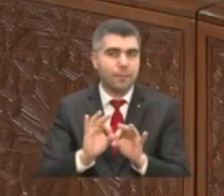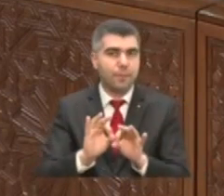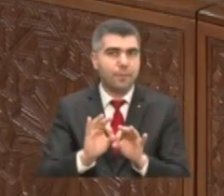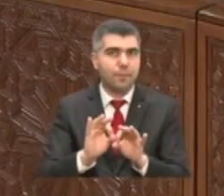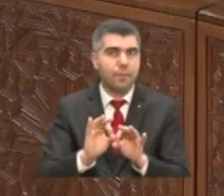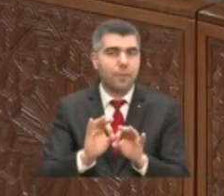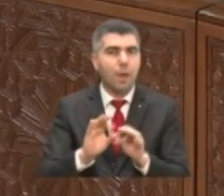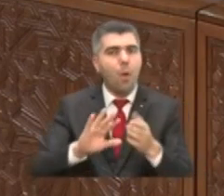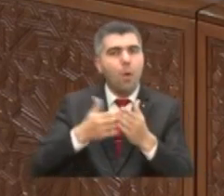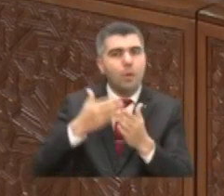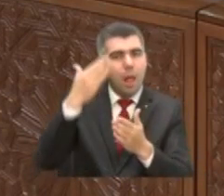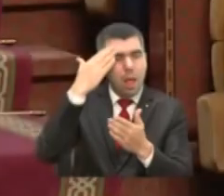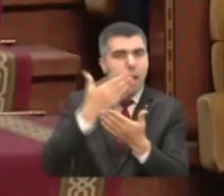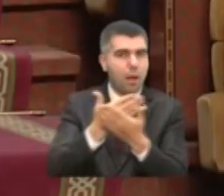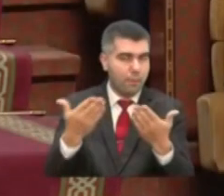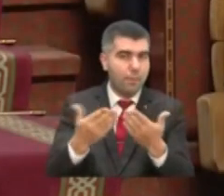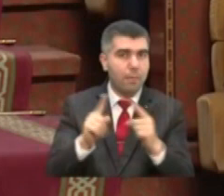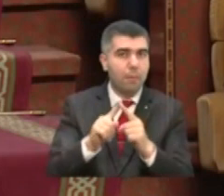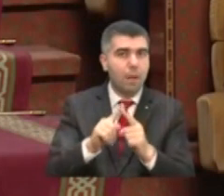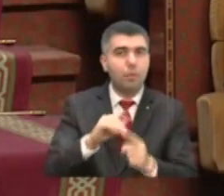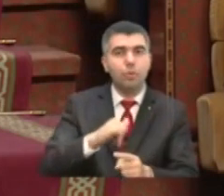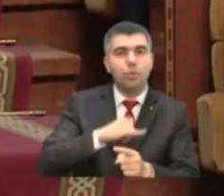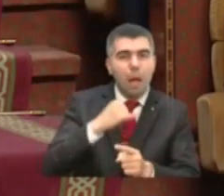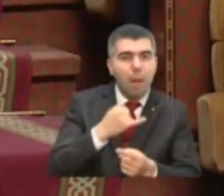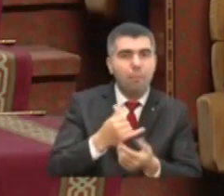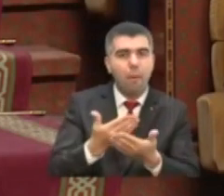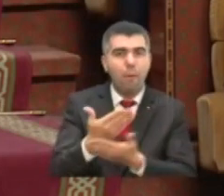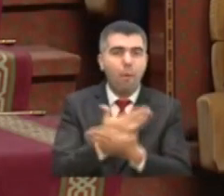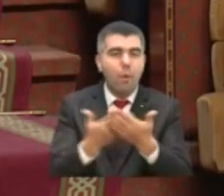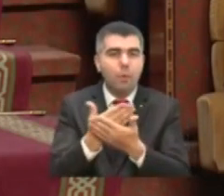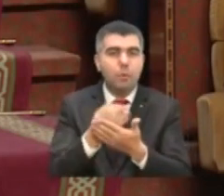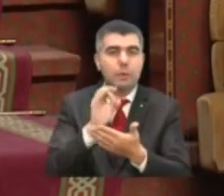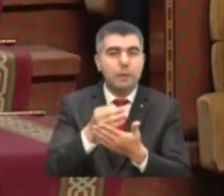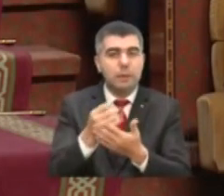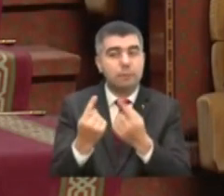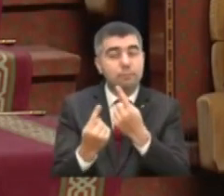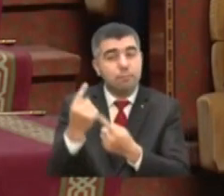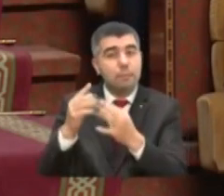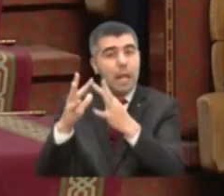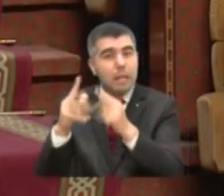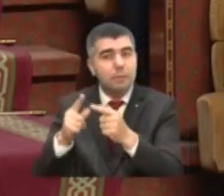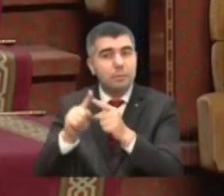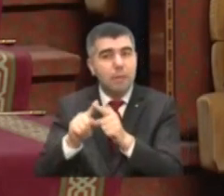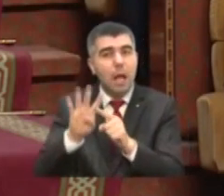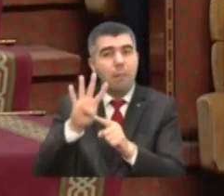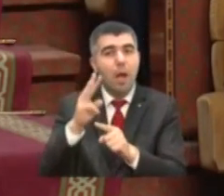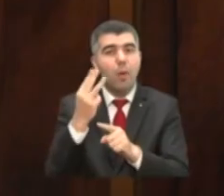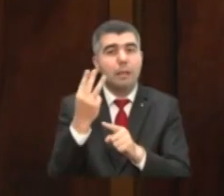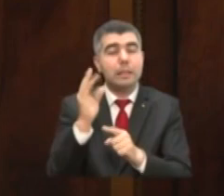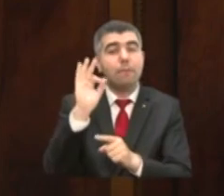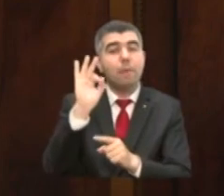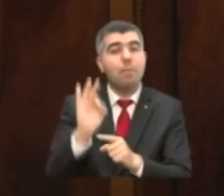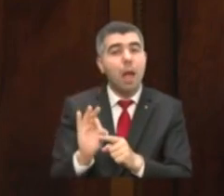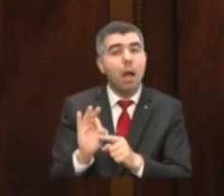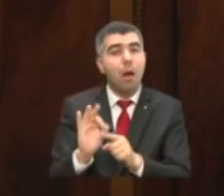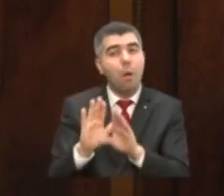الجميع، الشباب يشكل كتلة وازنة من المجتمع المغربي ويمثل أزيد من 34% من